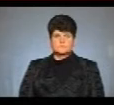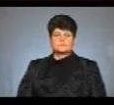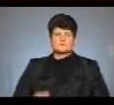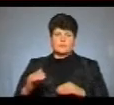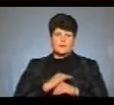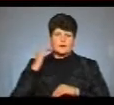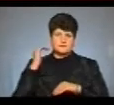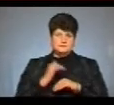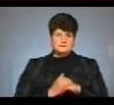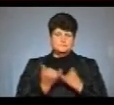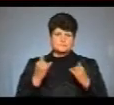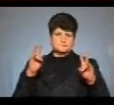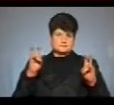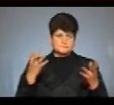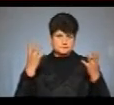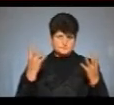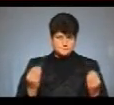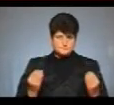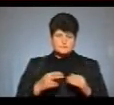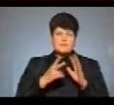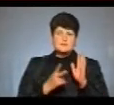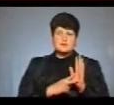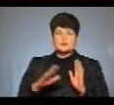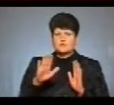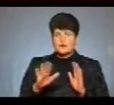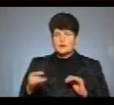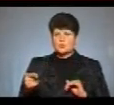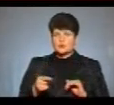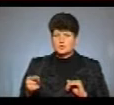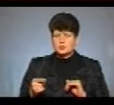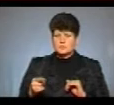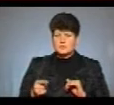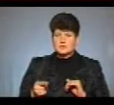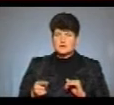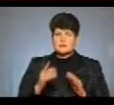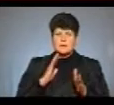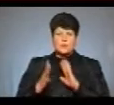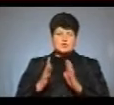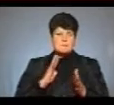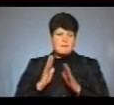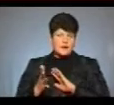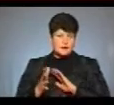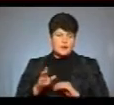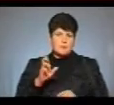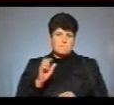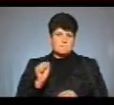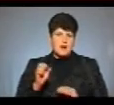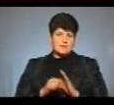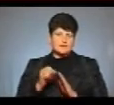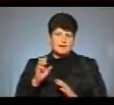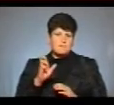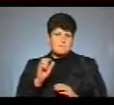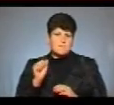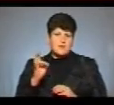Доброго вечора. В ефірі «Тема дня». 17 вересня у Тернополі на проспекті Бандери на території загальноосвітньої школи